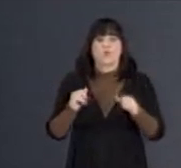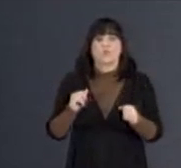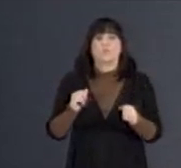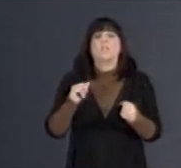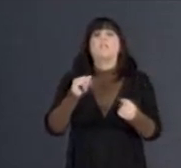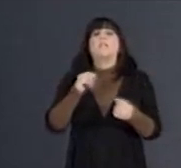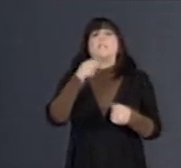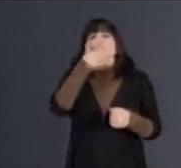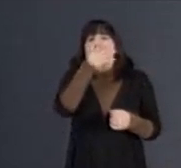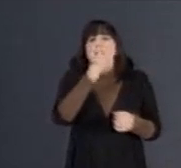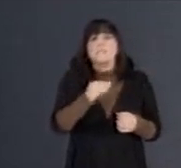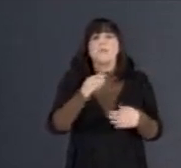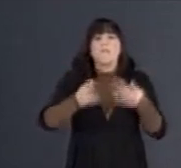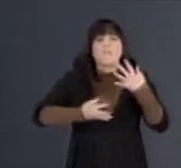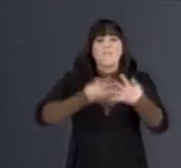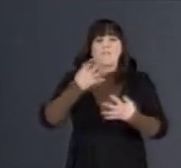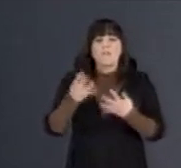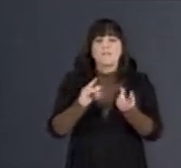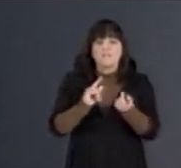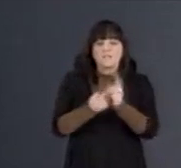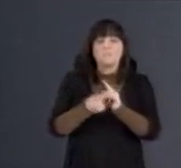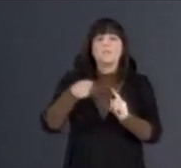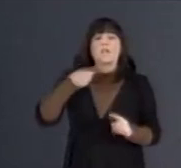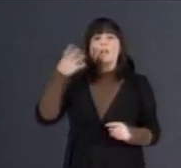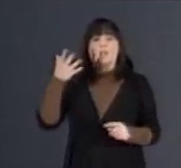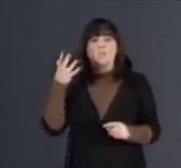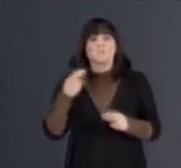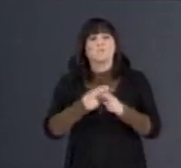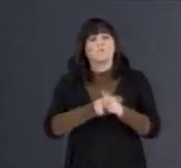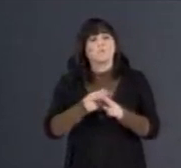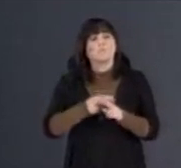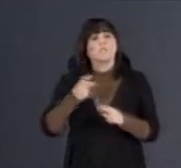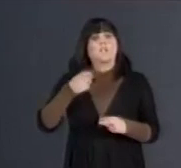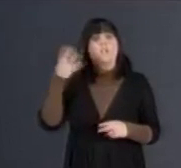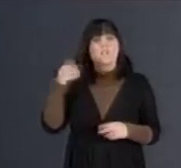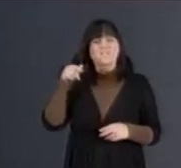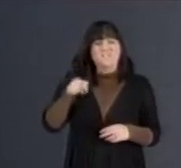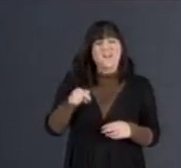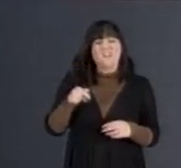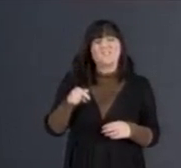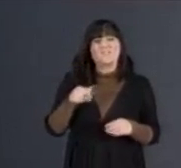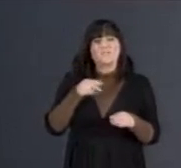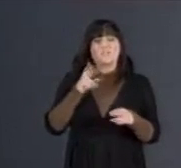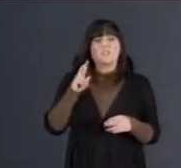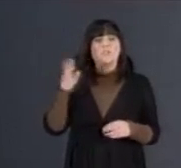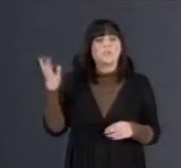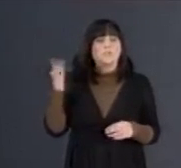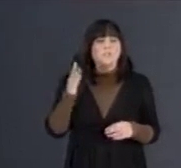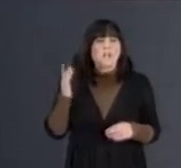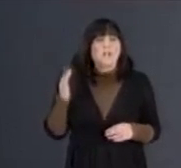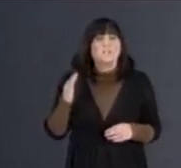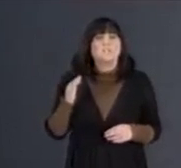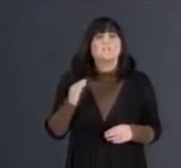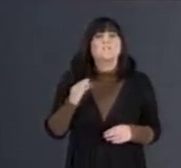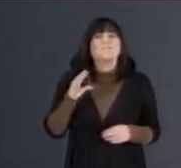l-skart. Tamlu gas. xuduza dak il-gas. S-sadir, ti produċi ħafna t